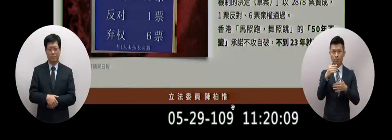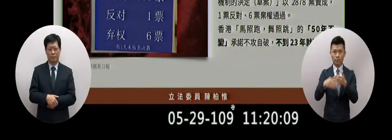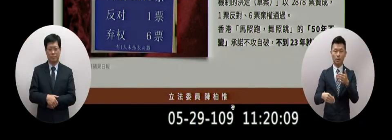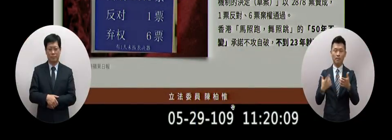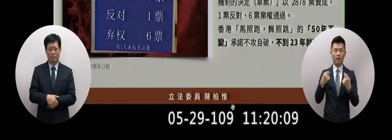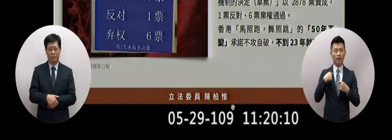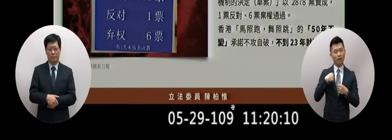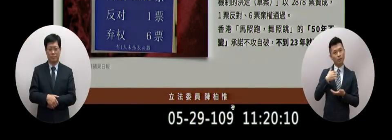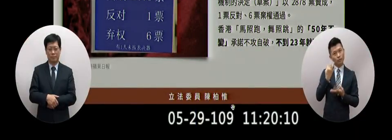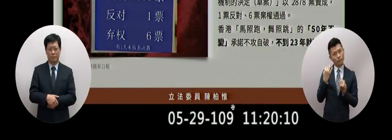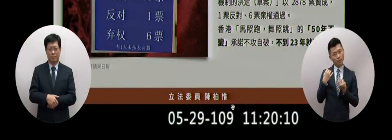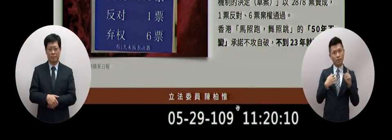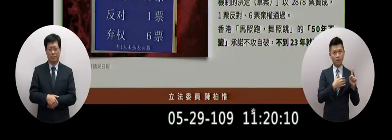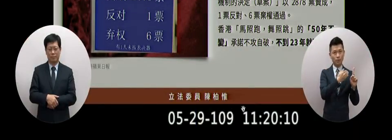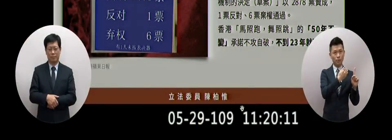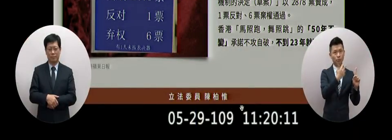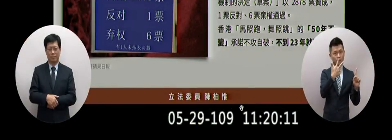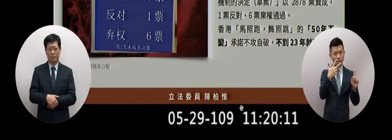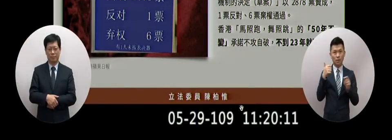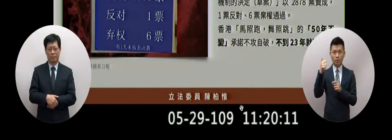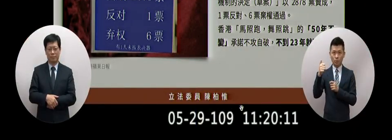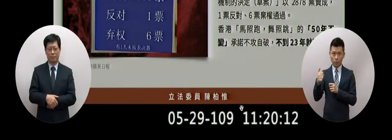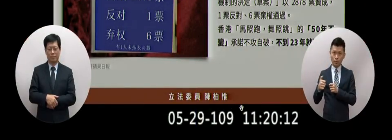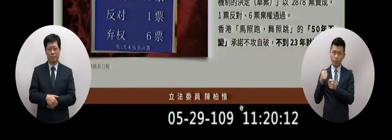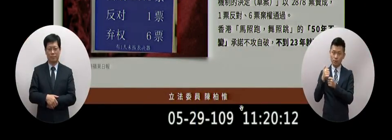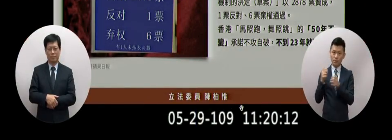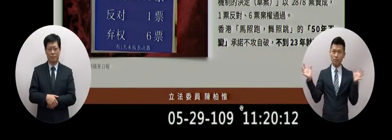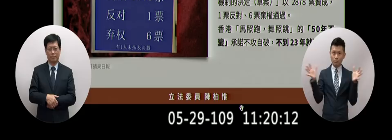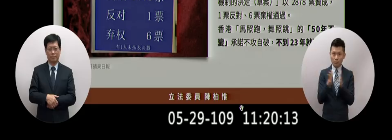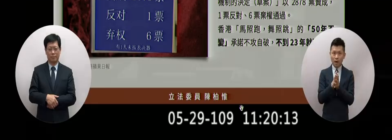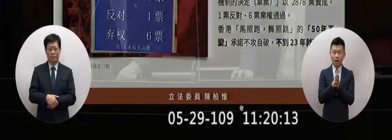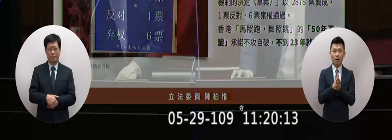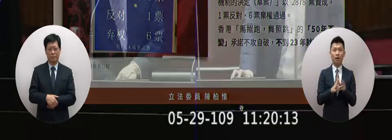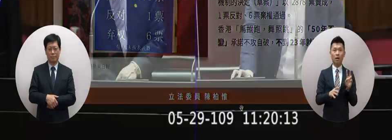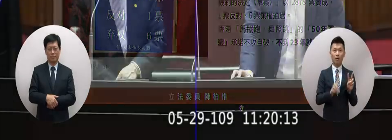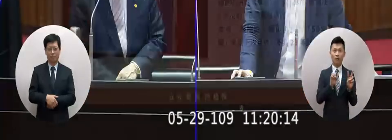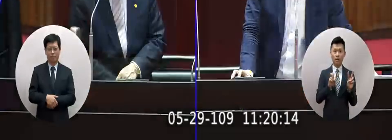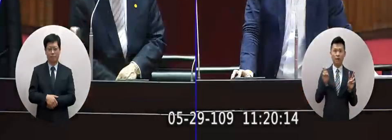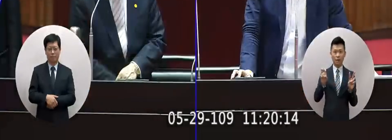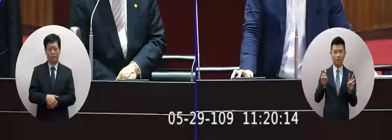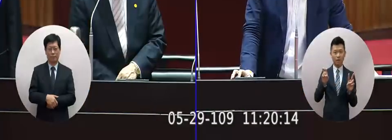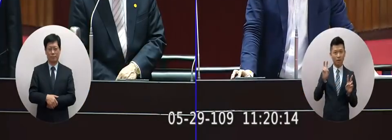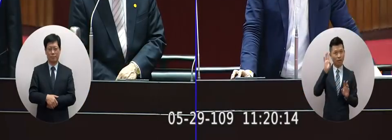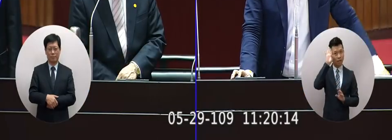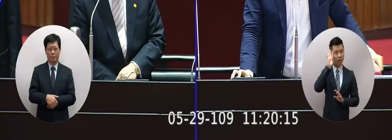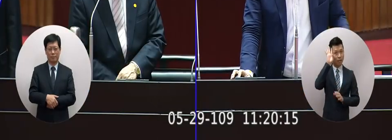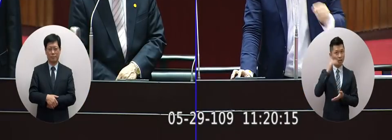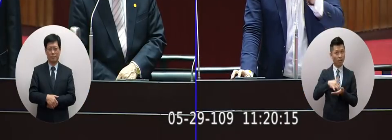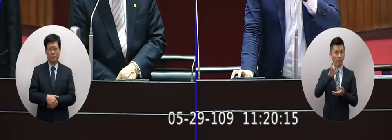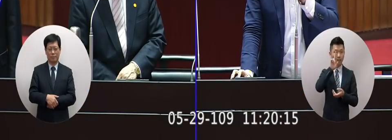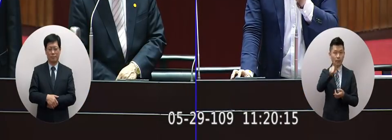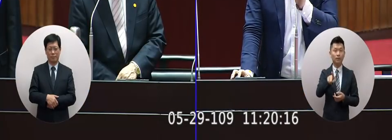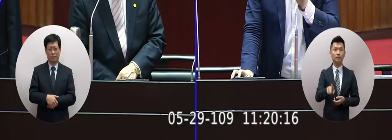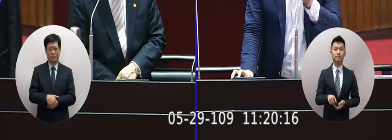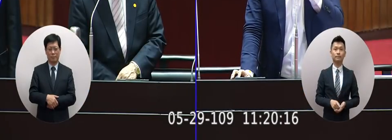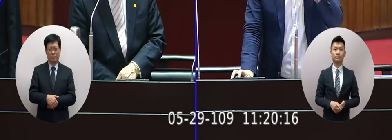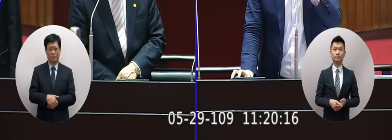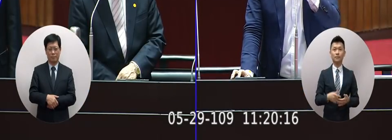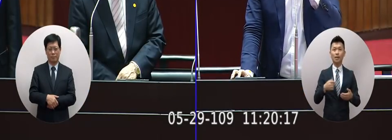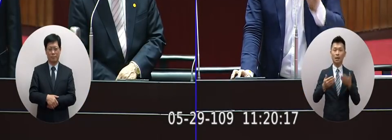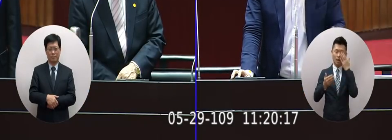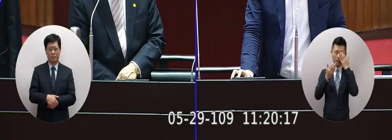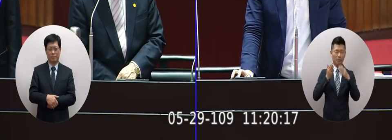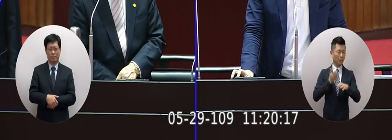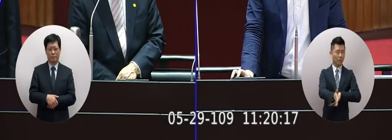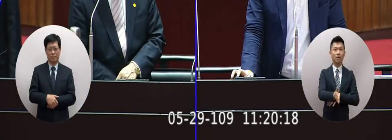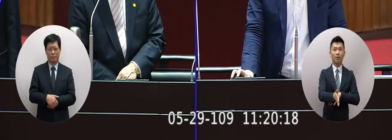做好，1997+50，结果因讲等于2020呐，所以我感觉这数字嘛是足奇怪。因通过这个物件的时阵，